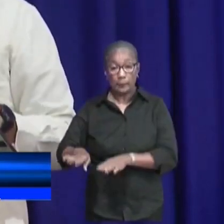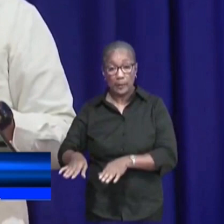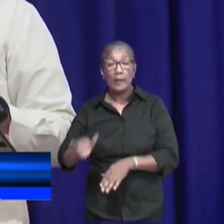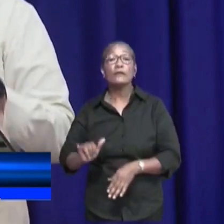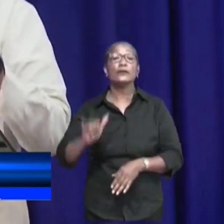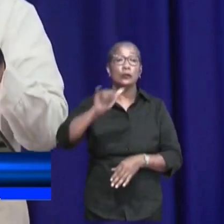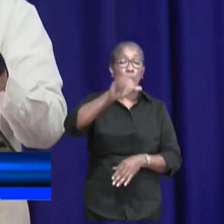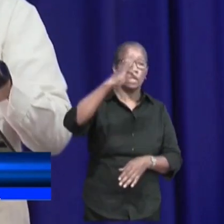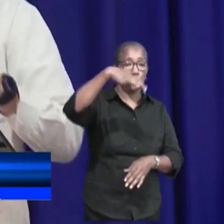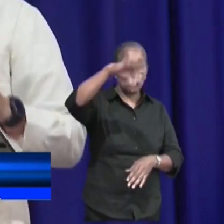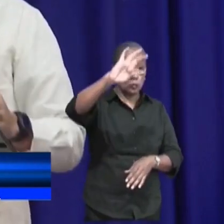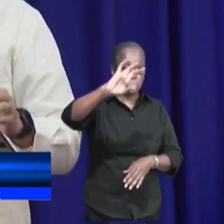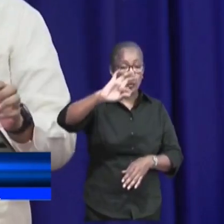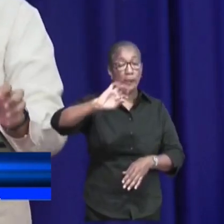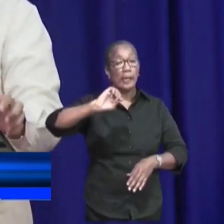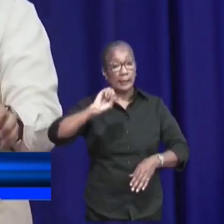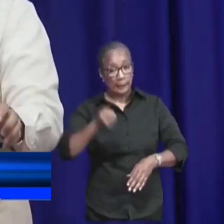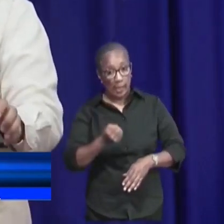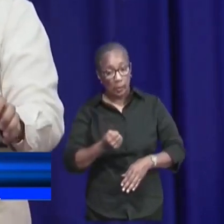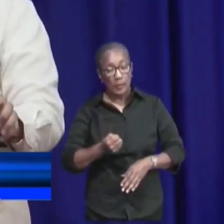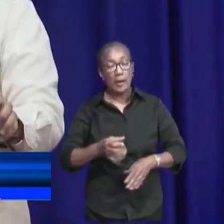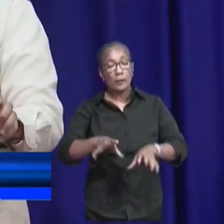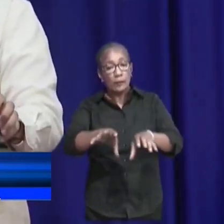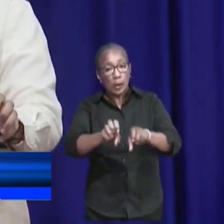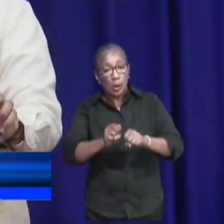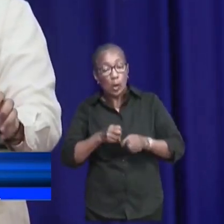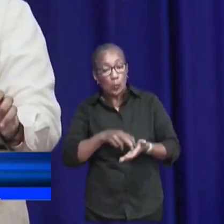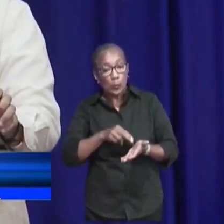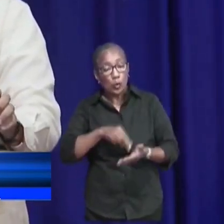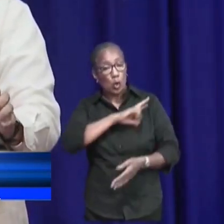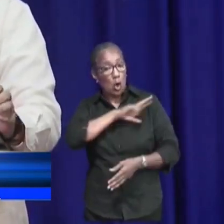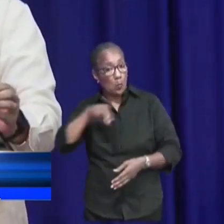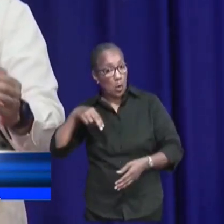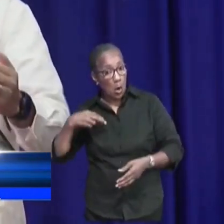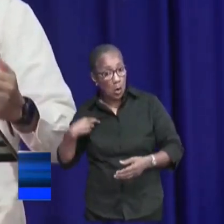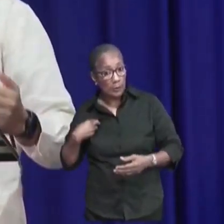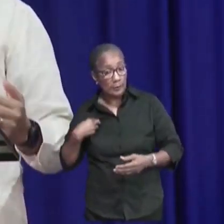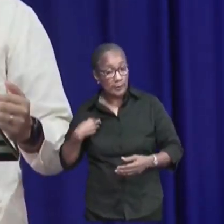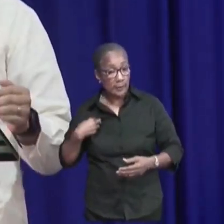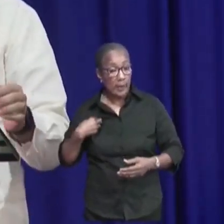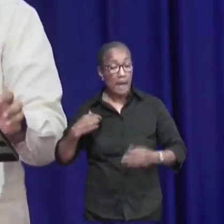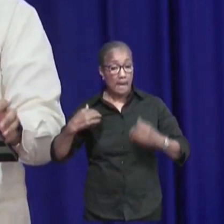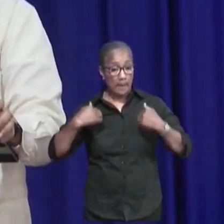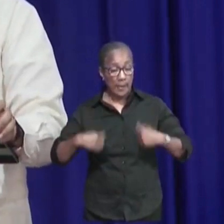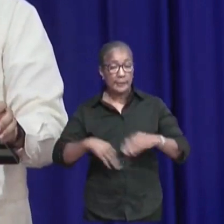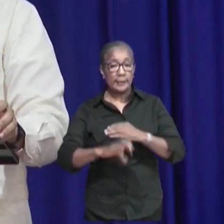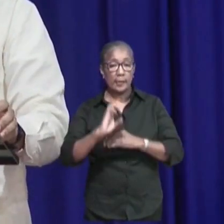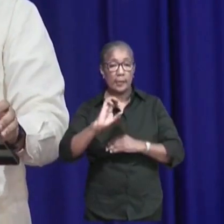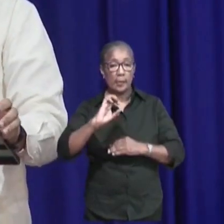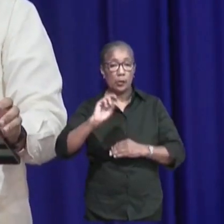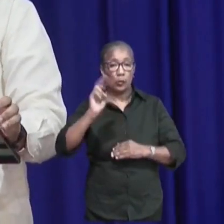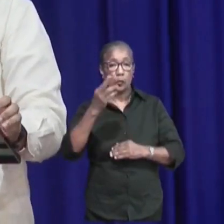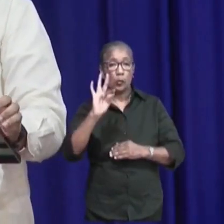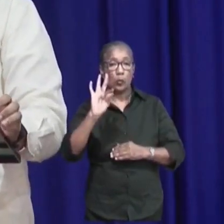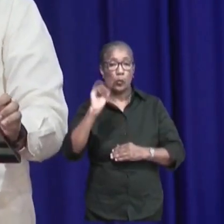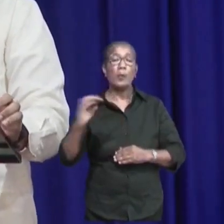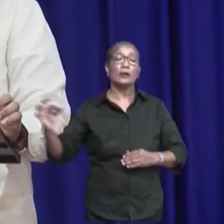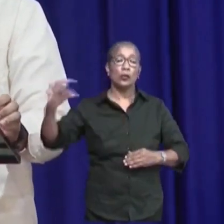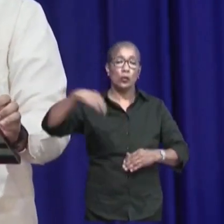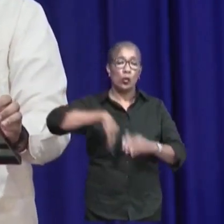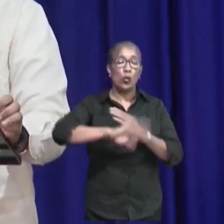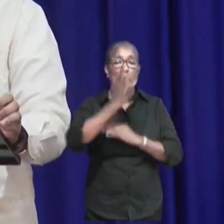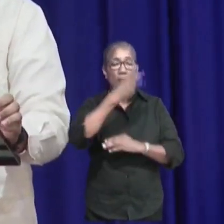maken dan van de gelegenheid gebruik om onze gestrande Surinamers in Cuba terug te halen naar Suriname. En dan hebben we het